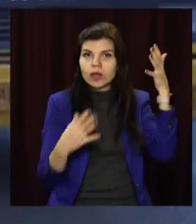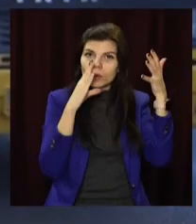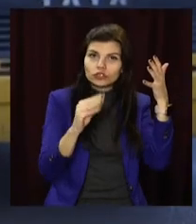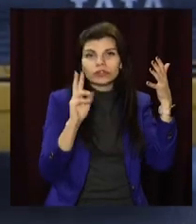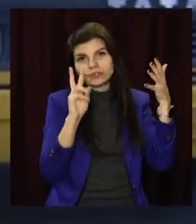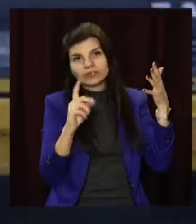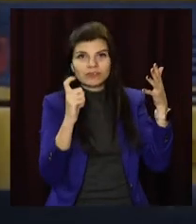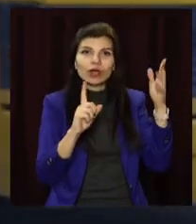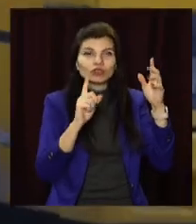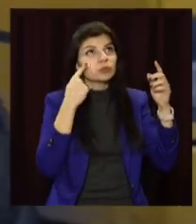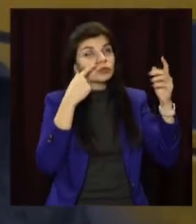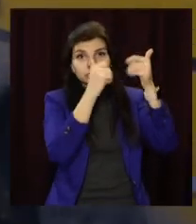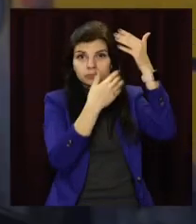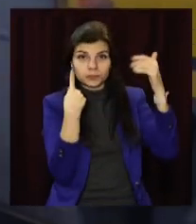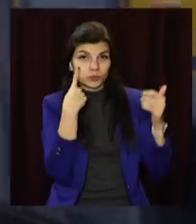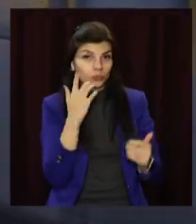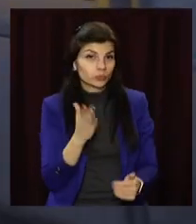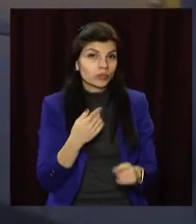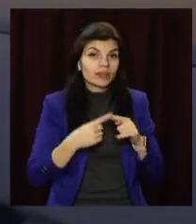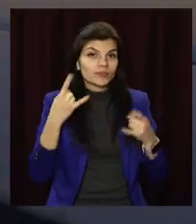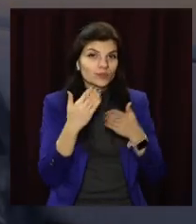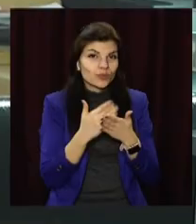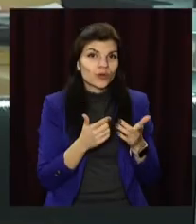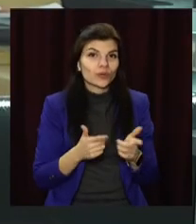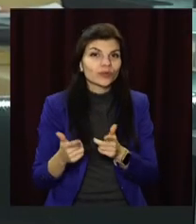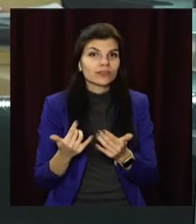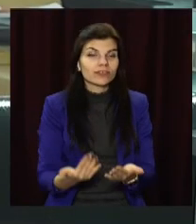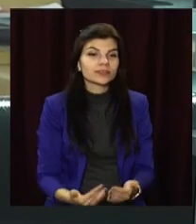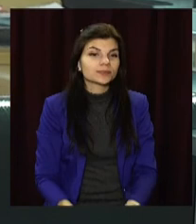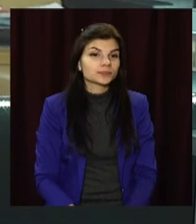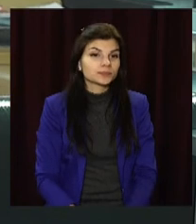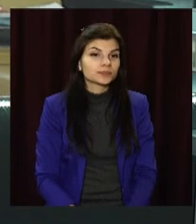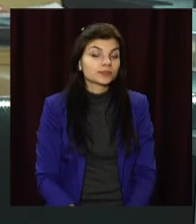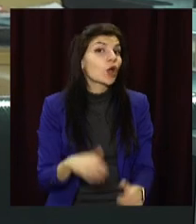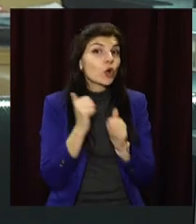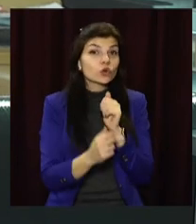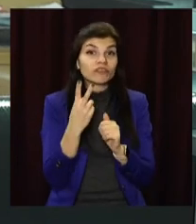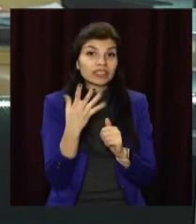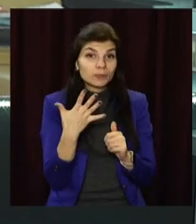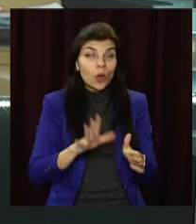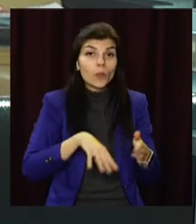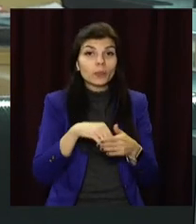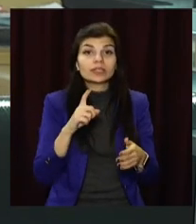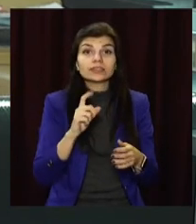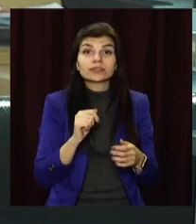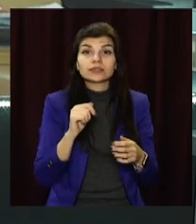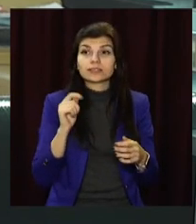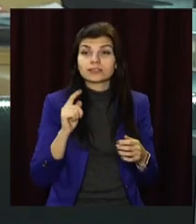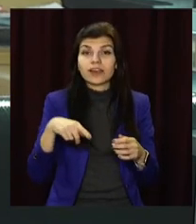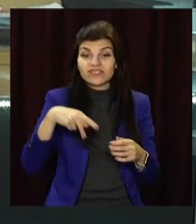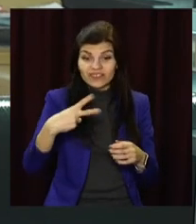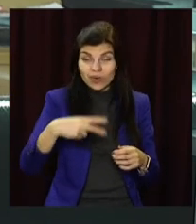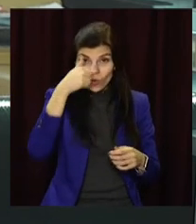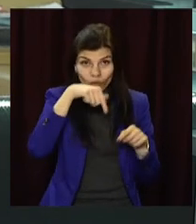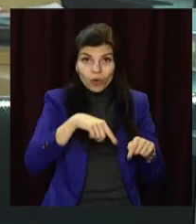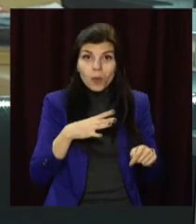Требушенко, Олександр Вернигоров, Open News, телеканал «Відкритий». Кожна 25-та оплата за проїзд у 2020